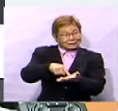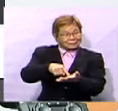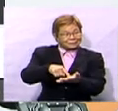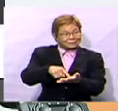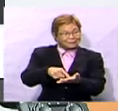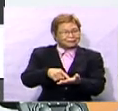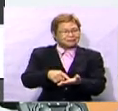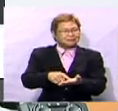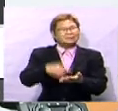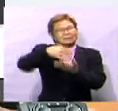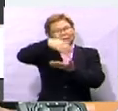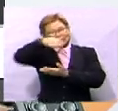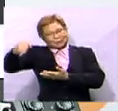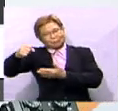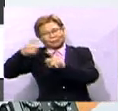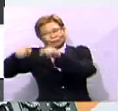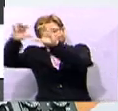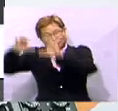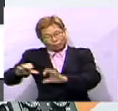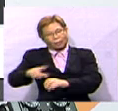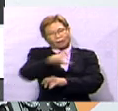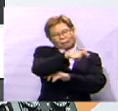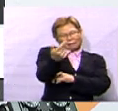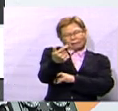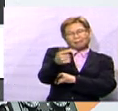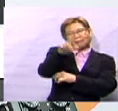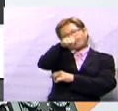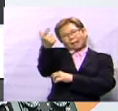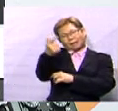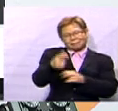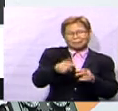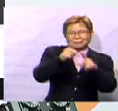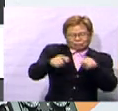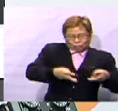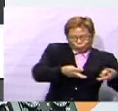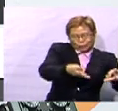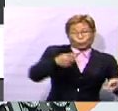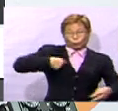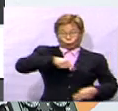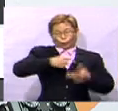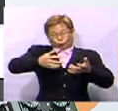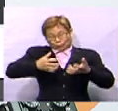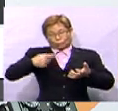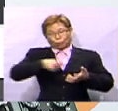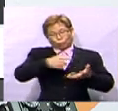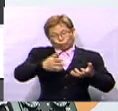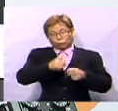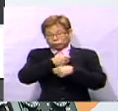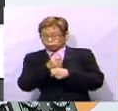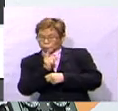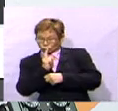some have taken a particular approach and others have taken a particular pathway. And we want to be able to make